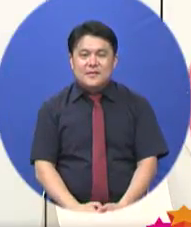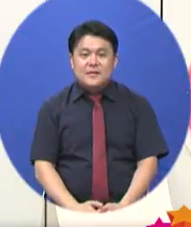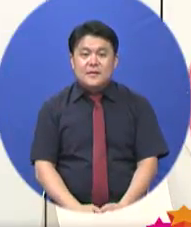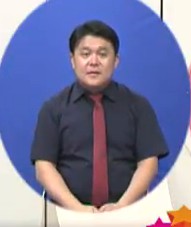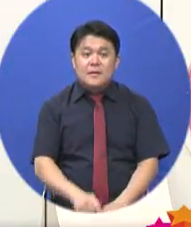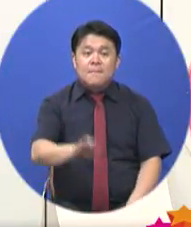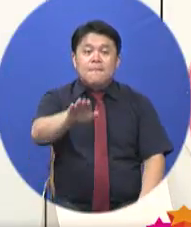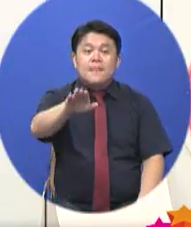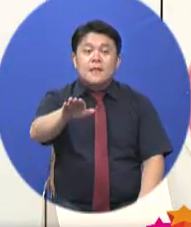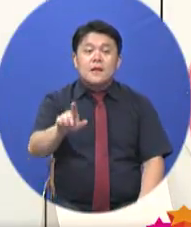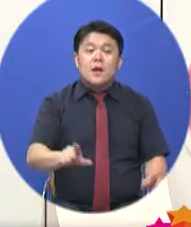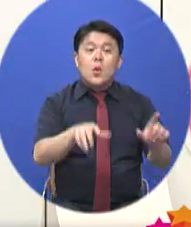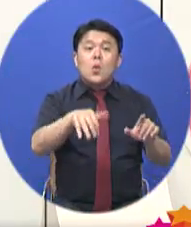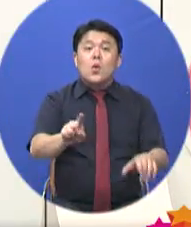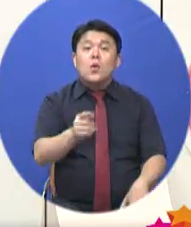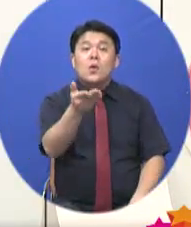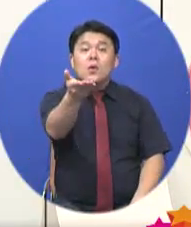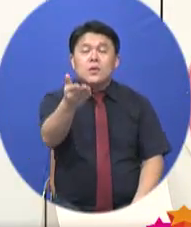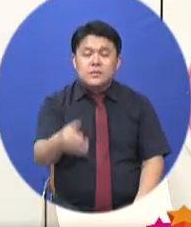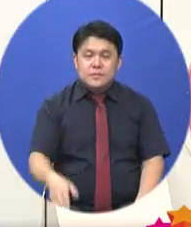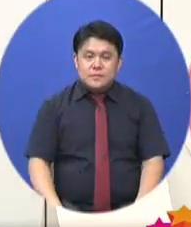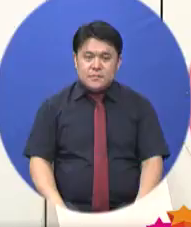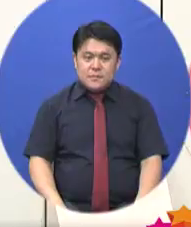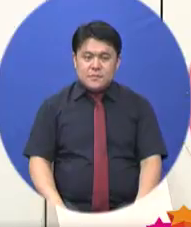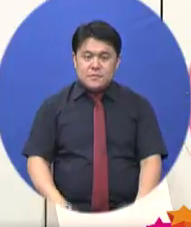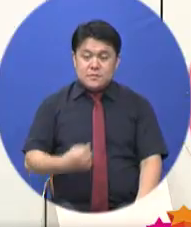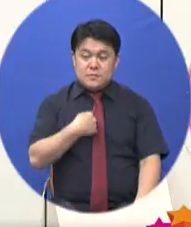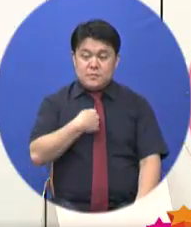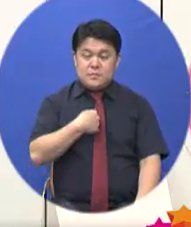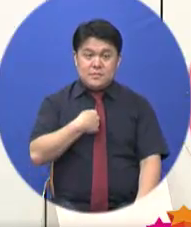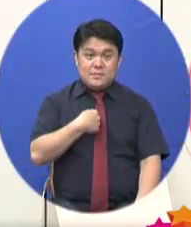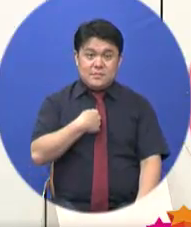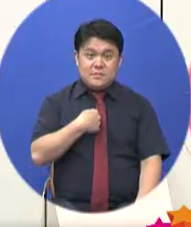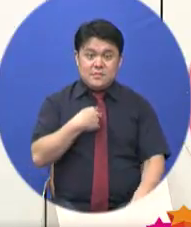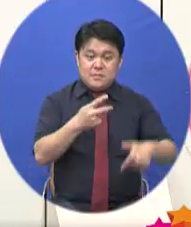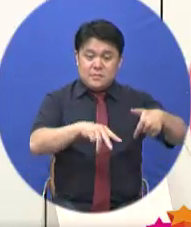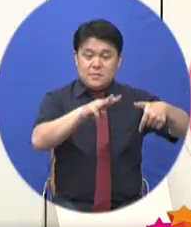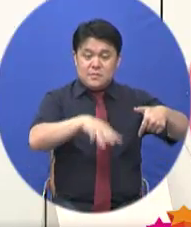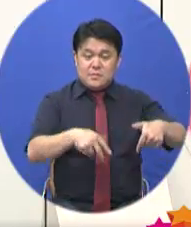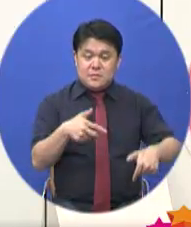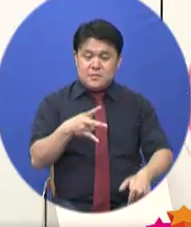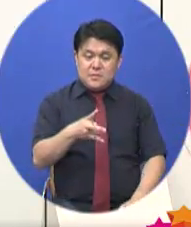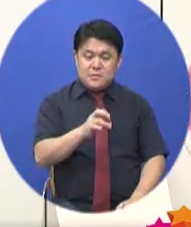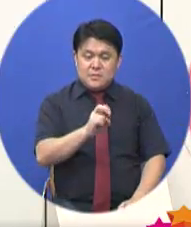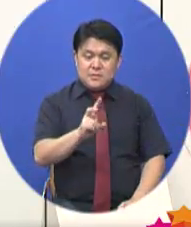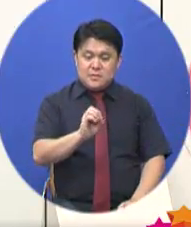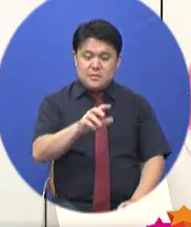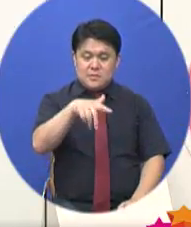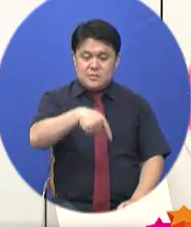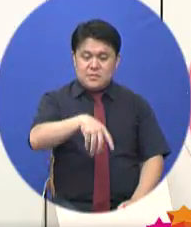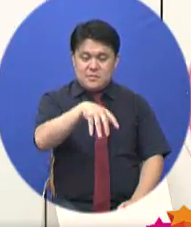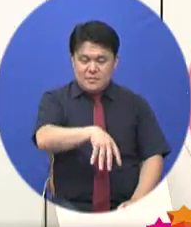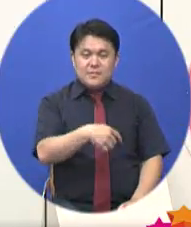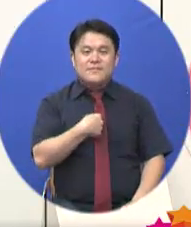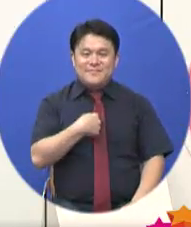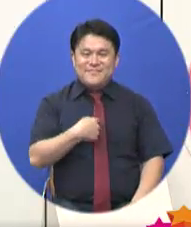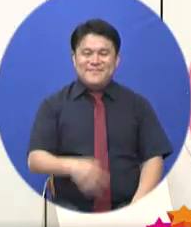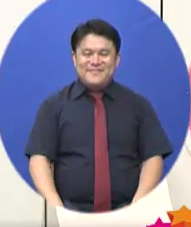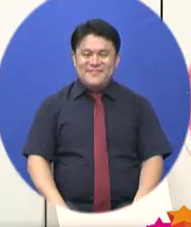네. 우리 이팔종님 어디 사세요? 저기 저 인천 계양구에 있습니다. 네,